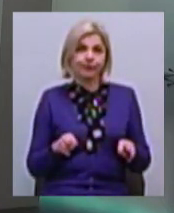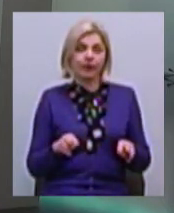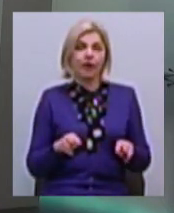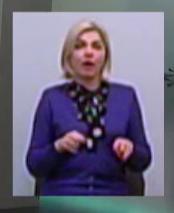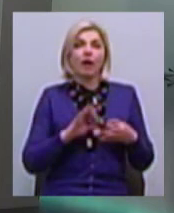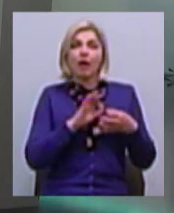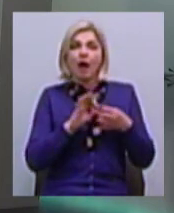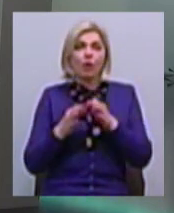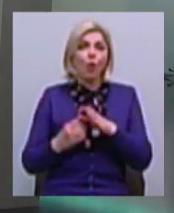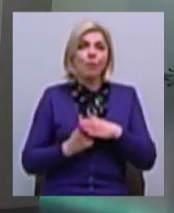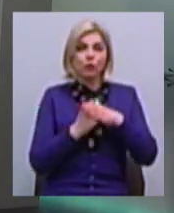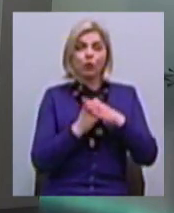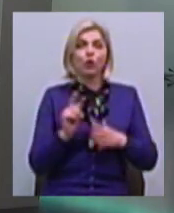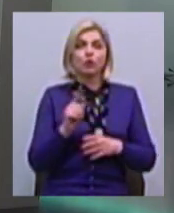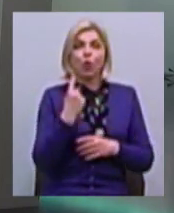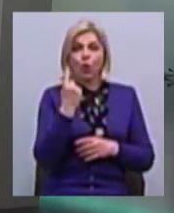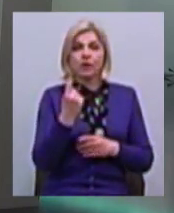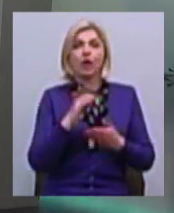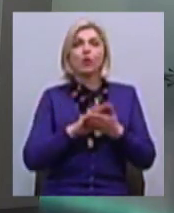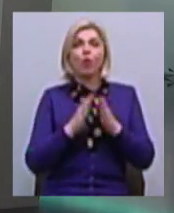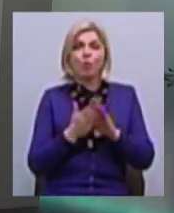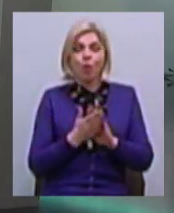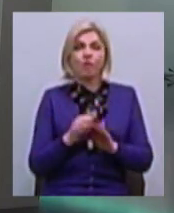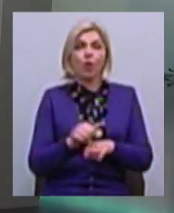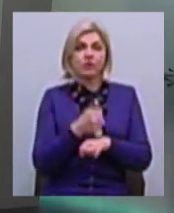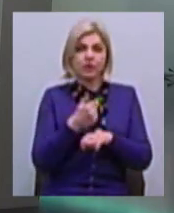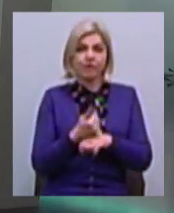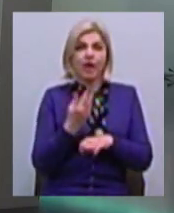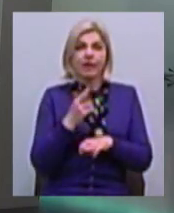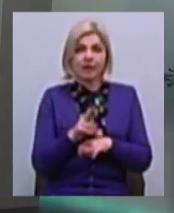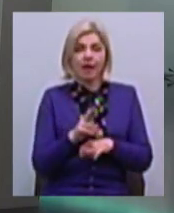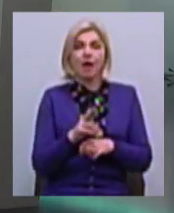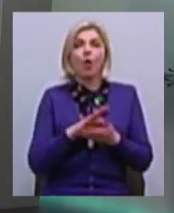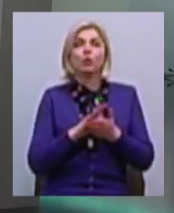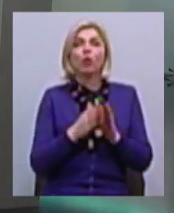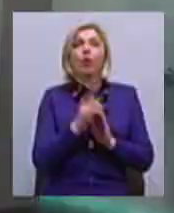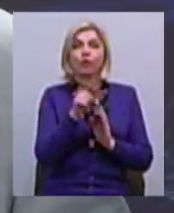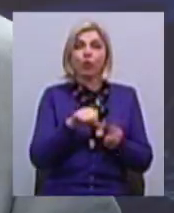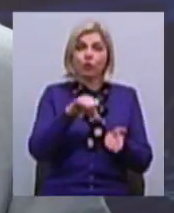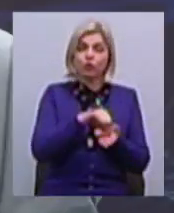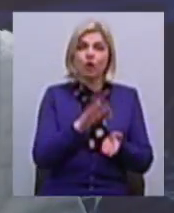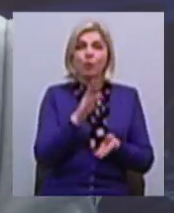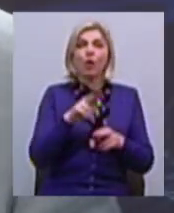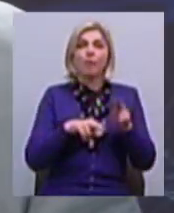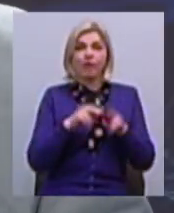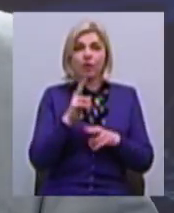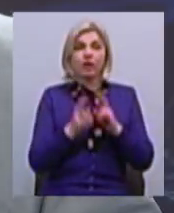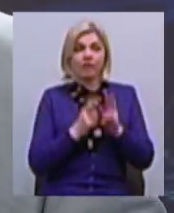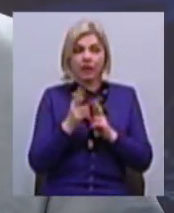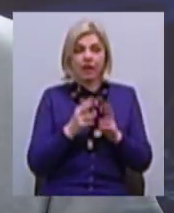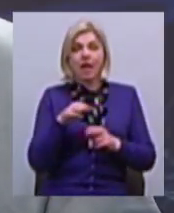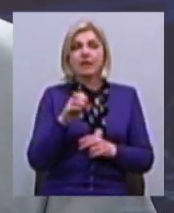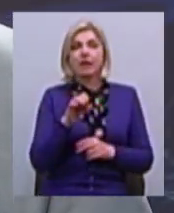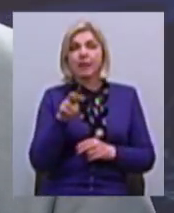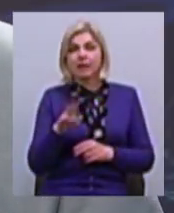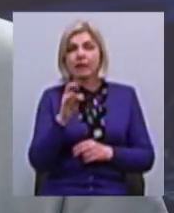аргументує, що одним із конкурсних умов основних для концесіонера це буде будівництво перевантажувального терміналу на 2